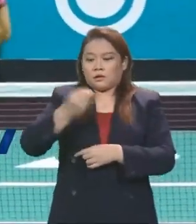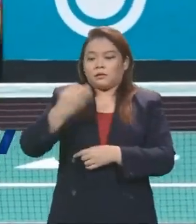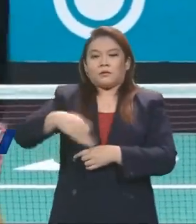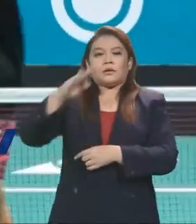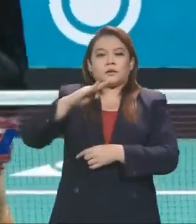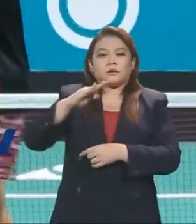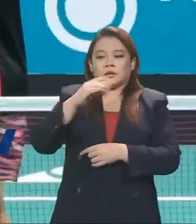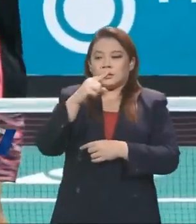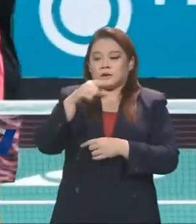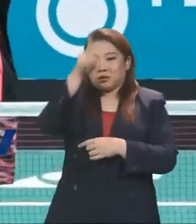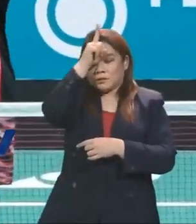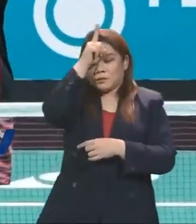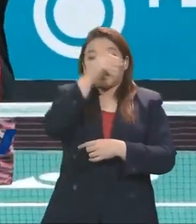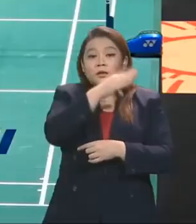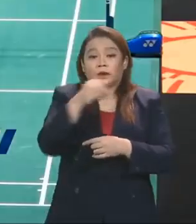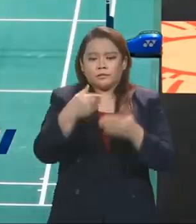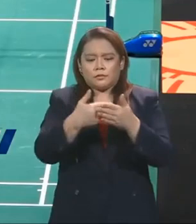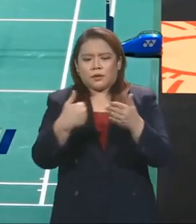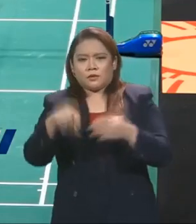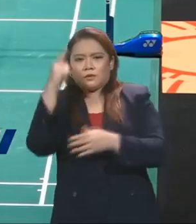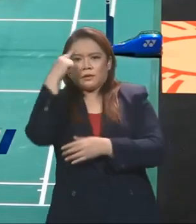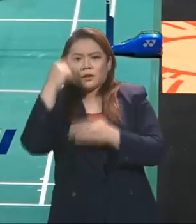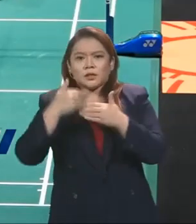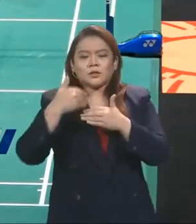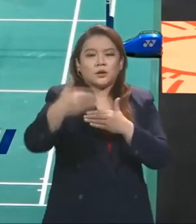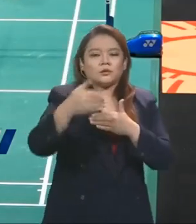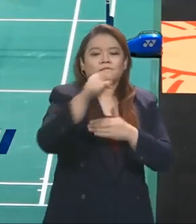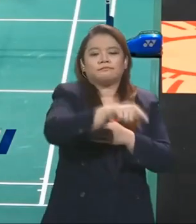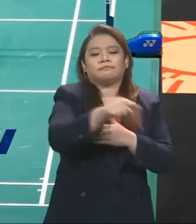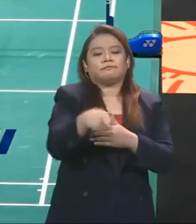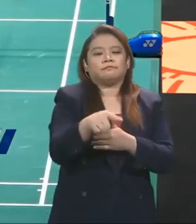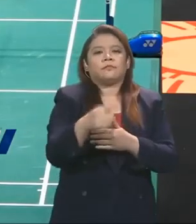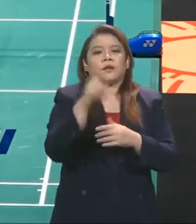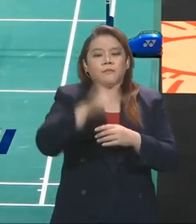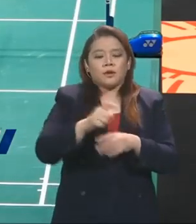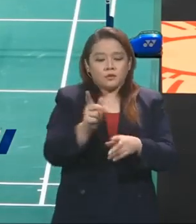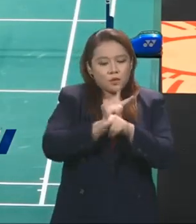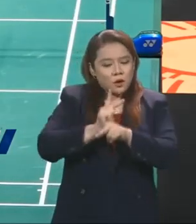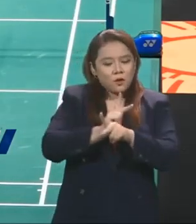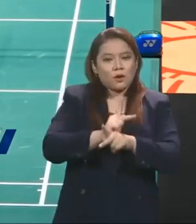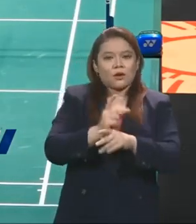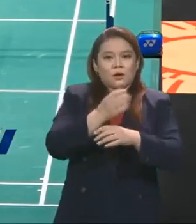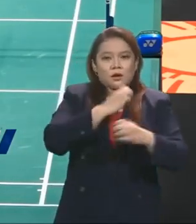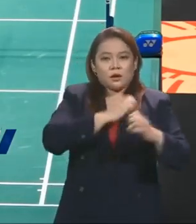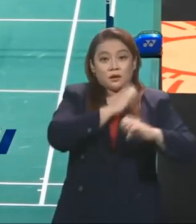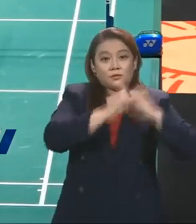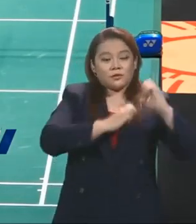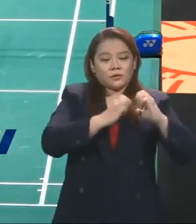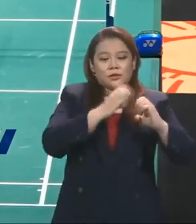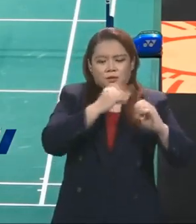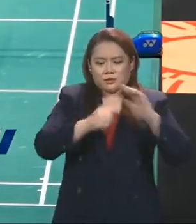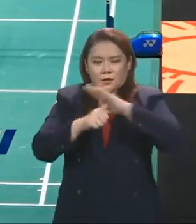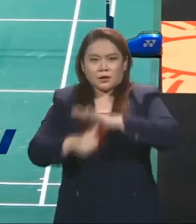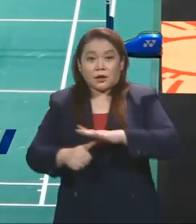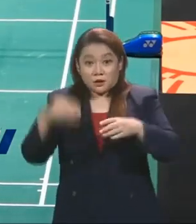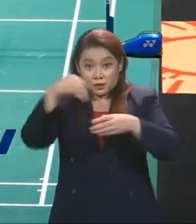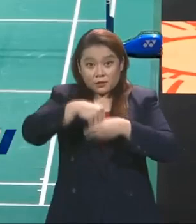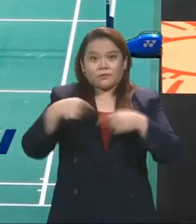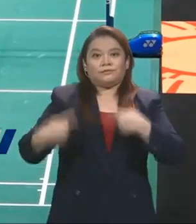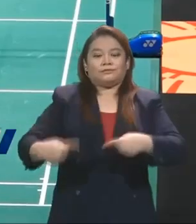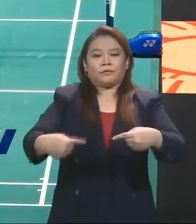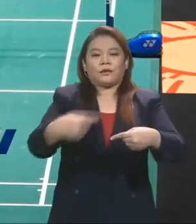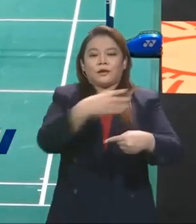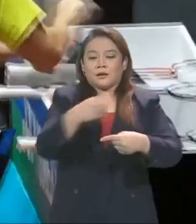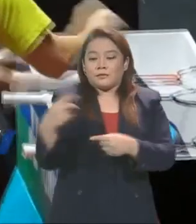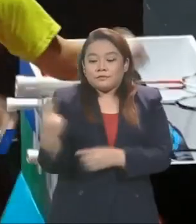terbuka Halo di Jerman. Namun sebelum berfikir lebih jauh, mereka perlu terlebih dulu berusaha mengawal emosi dan tekanan di dalam gelanggang. Lebih-lebih lagi sebagai